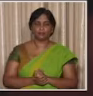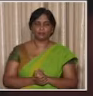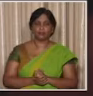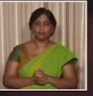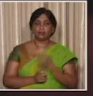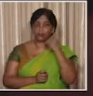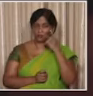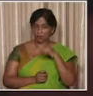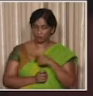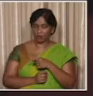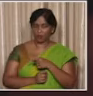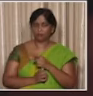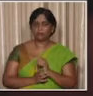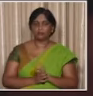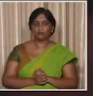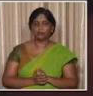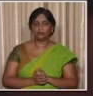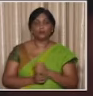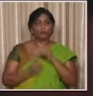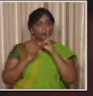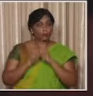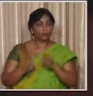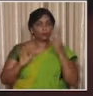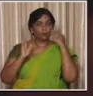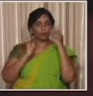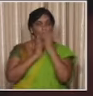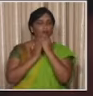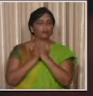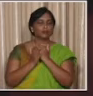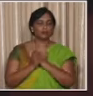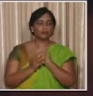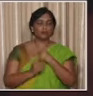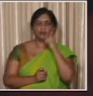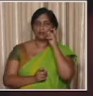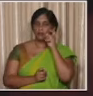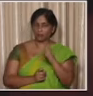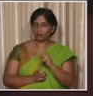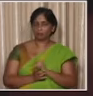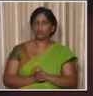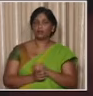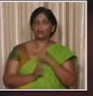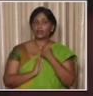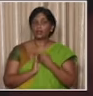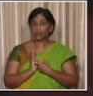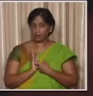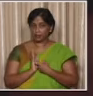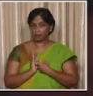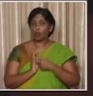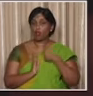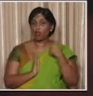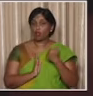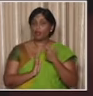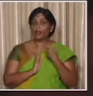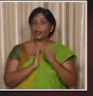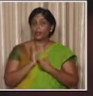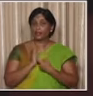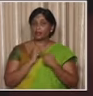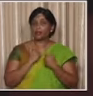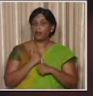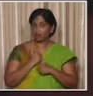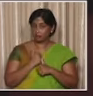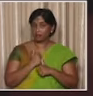කරන්නේ? ඒ හින්දා මෙන්න මේ වගේ කරුණු කාරණා ගැනත් අපි බලනවා. මේ නීතිය අලුතෙන් නීති හදන්න ඕනේ